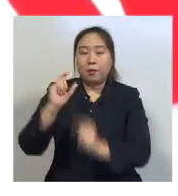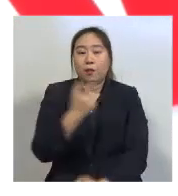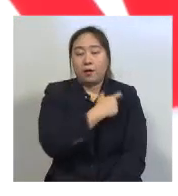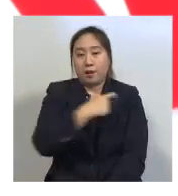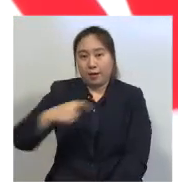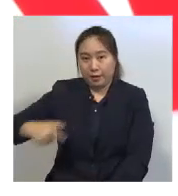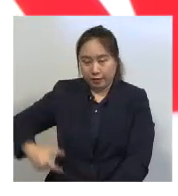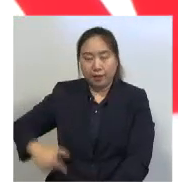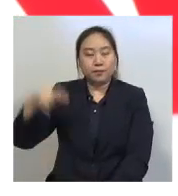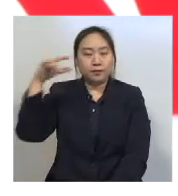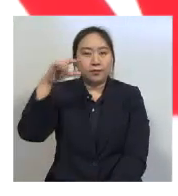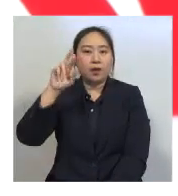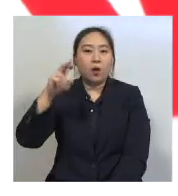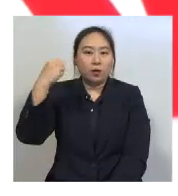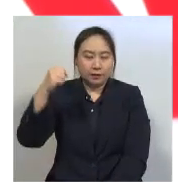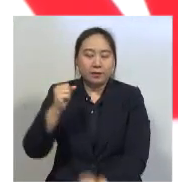าอยู่หัว